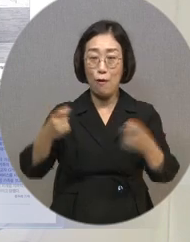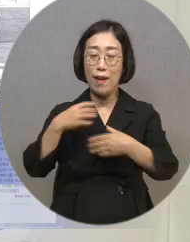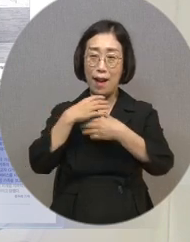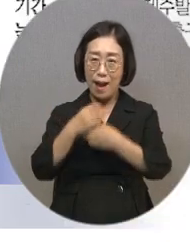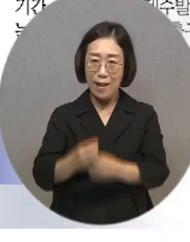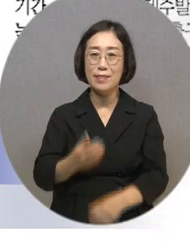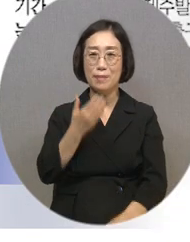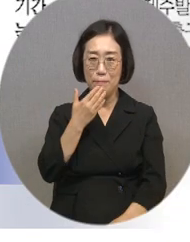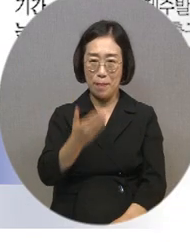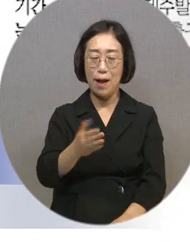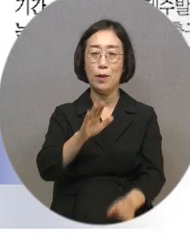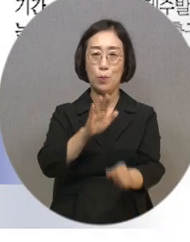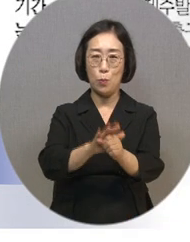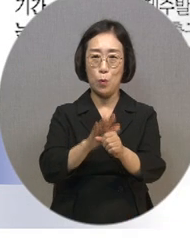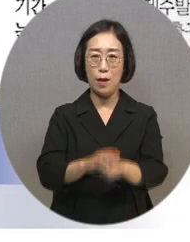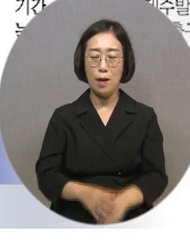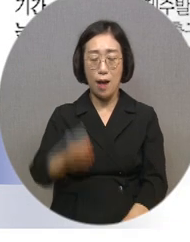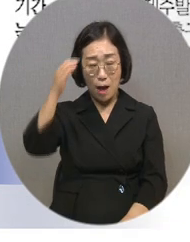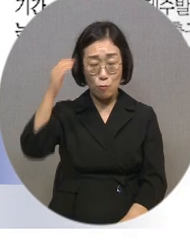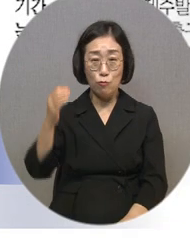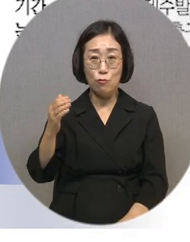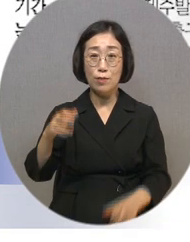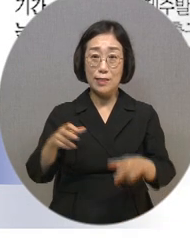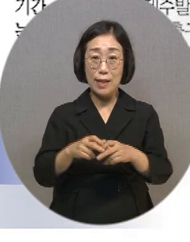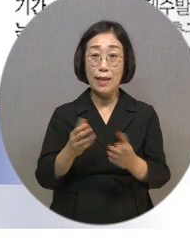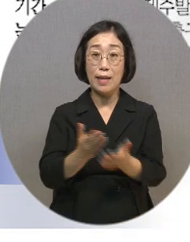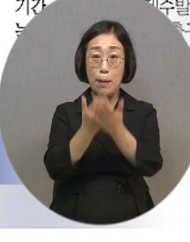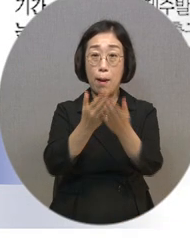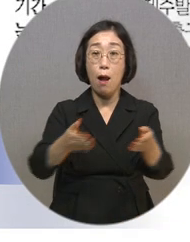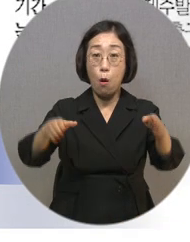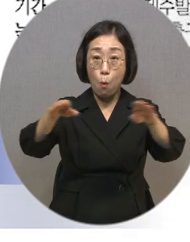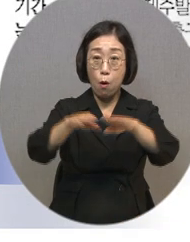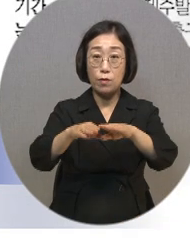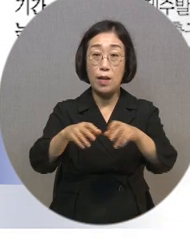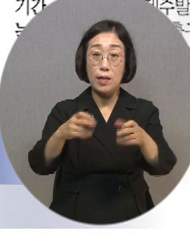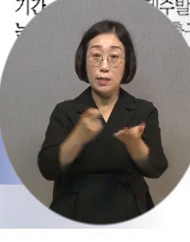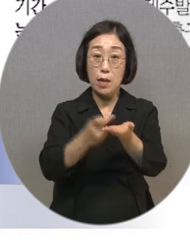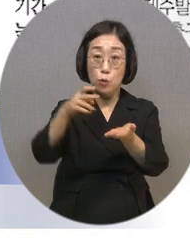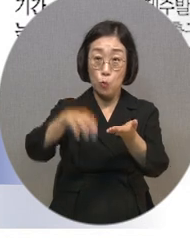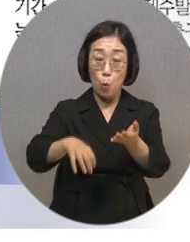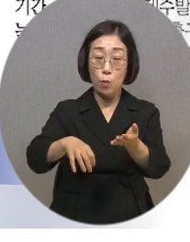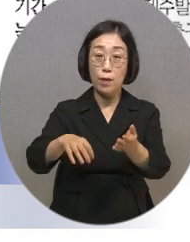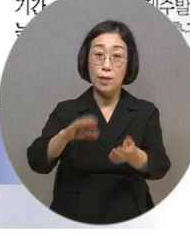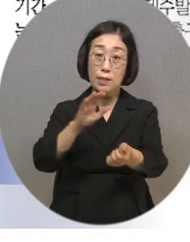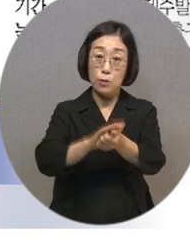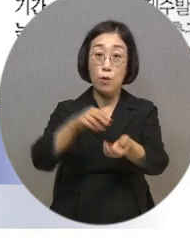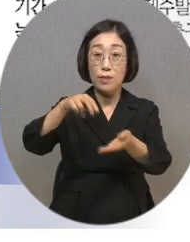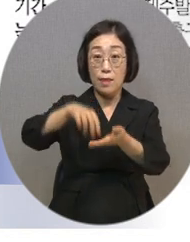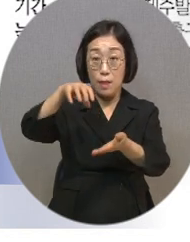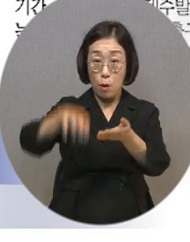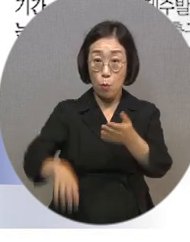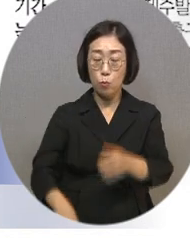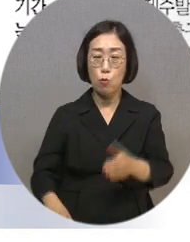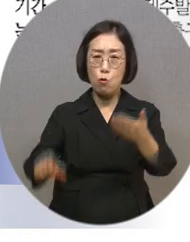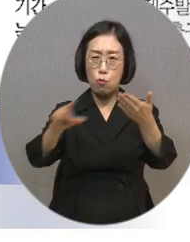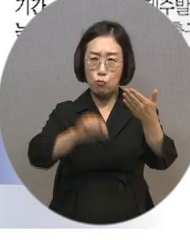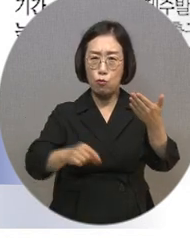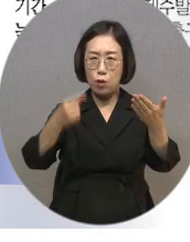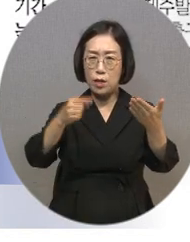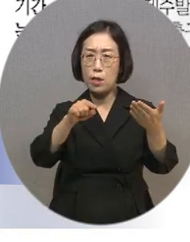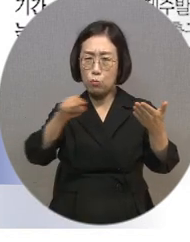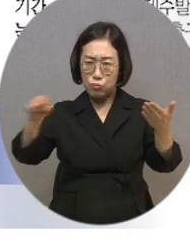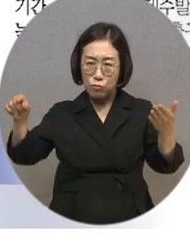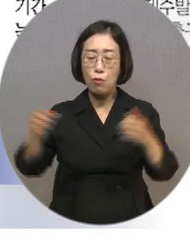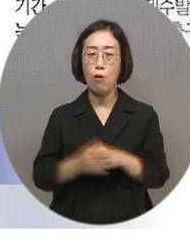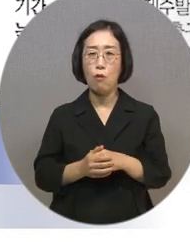전망입니다 한국 장애 개발원 제주 특별 자치도 발달 장애인 지원 센터는 오는 9월 1일부터